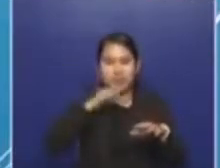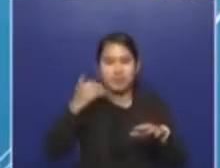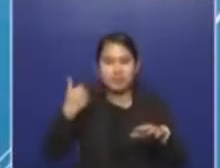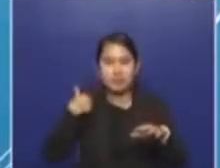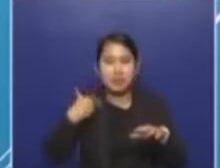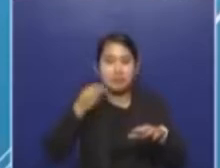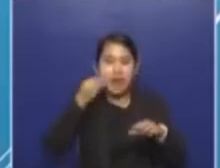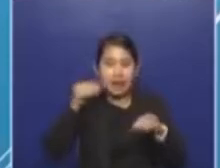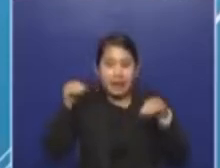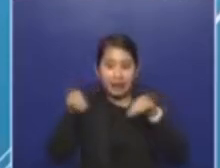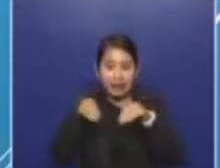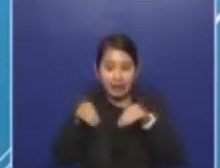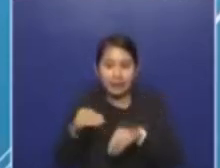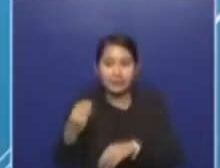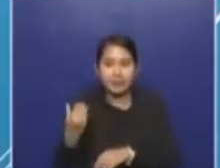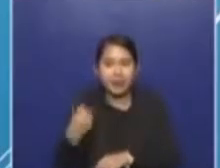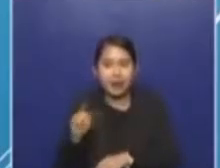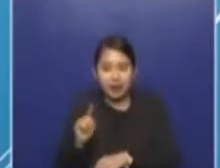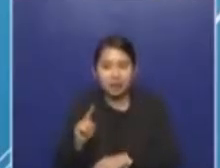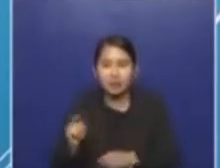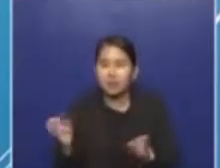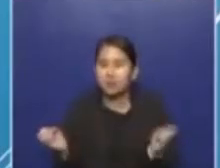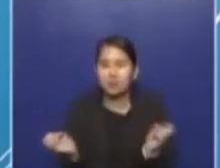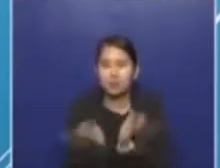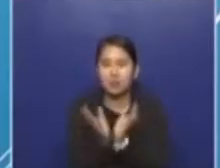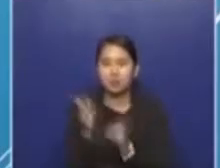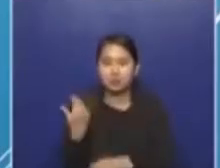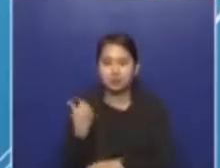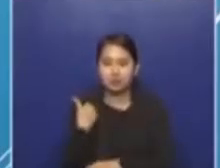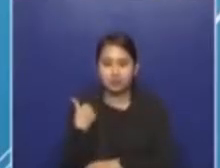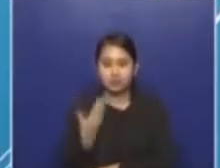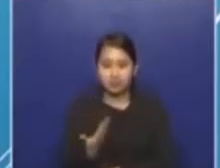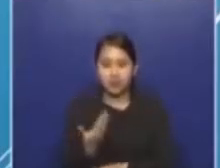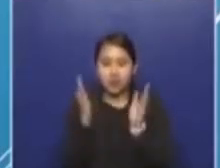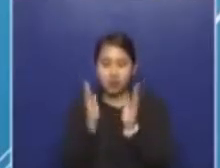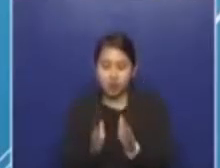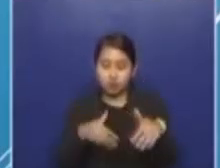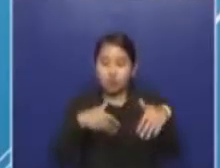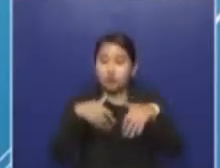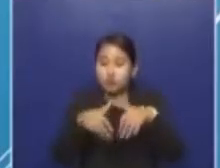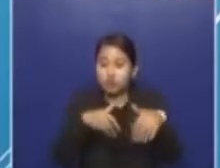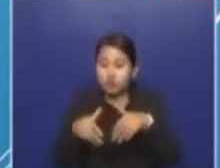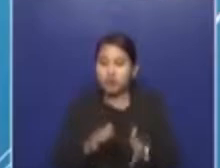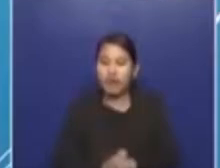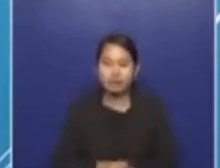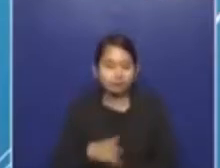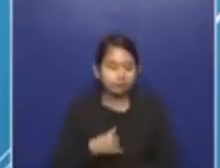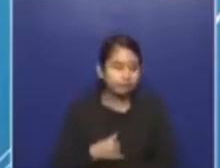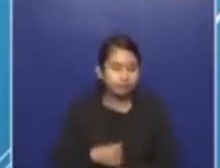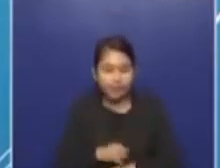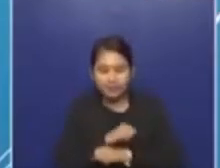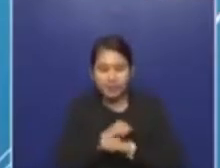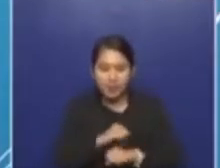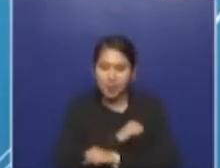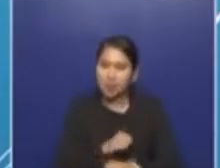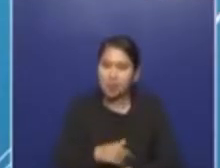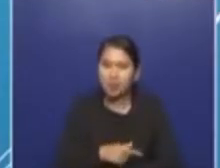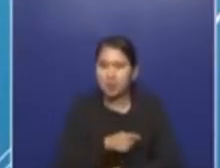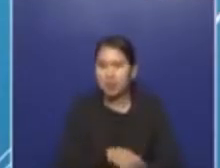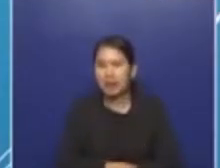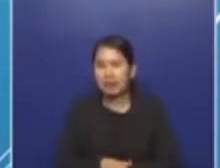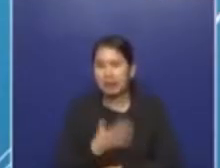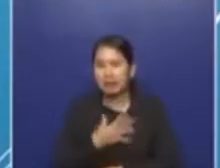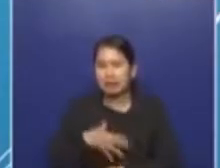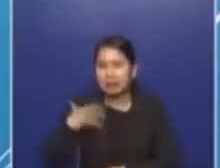ล้เรียนเคียงคลองนะครับได้รับความเดือดร้อนเป็นอย่างมากและประชาชนที่ไปออกกำลังกายต่างก็บ่นนะครับเพราะว่า